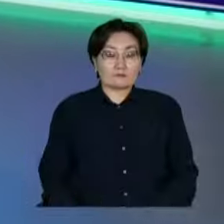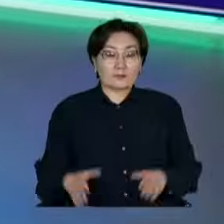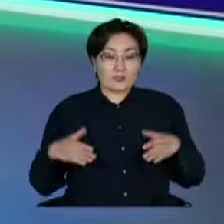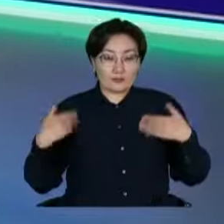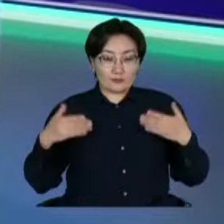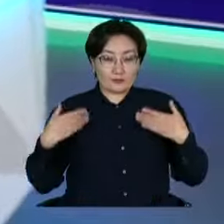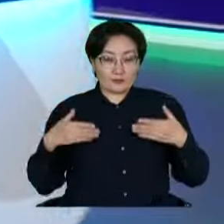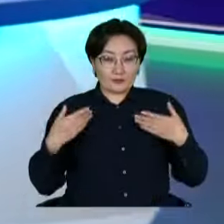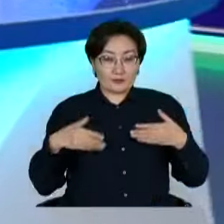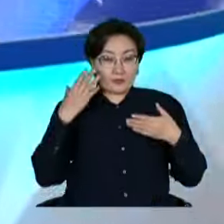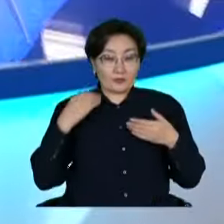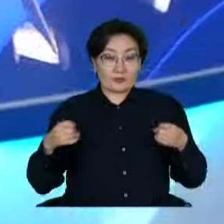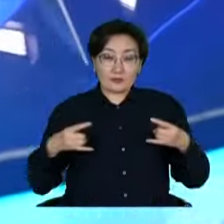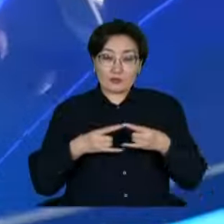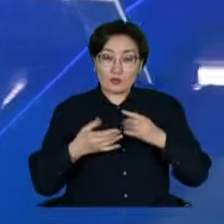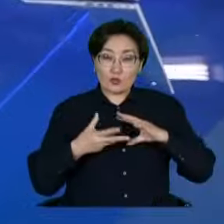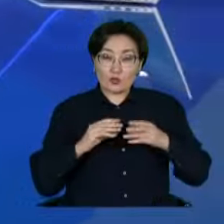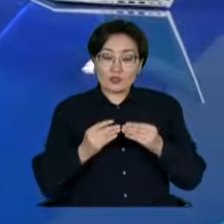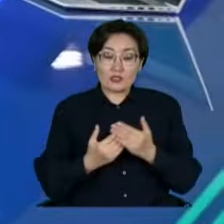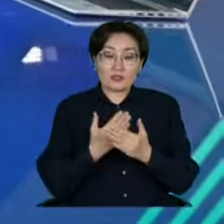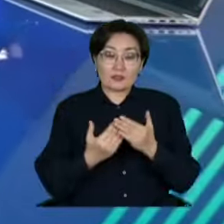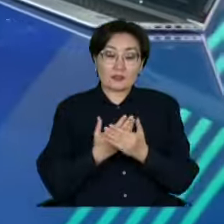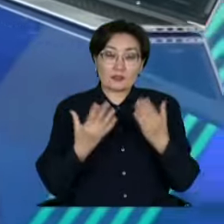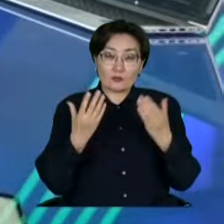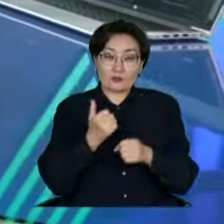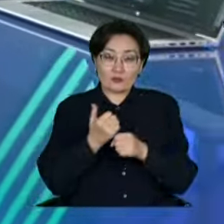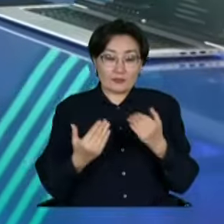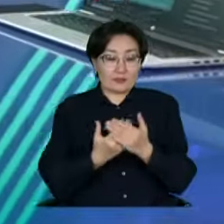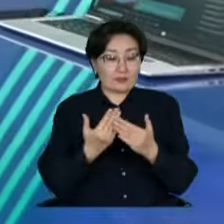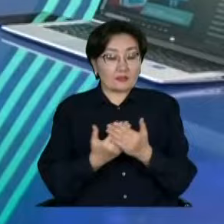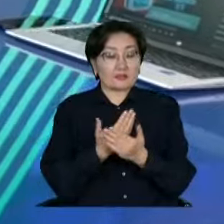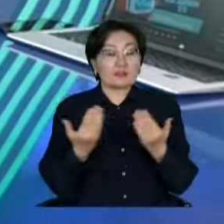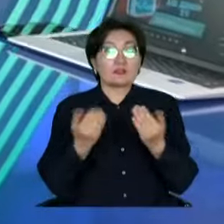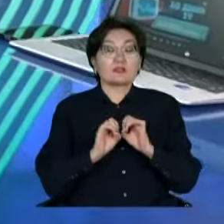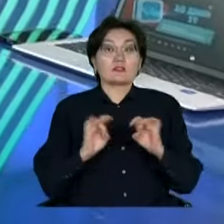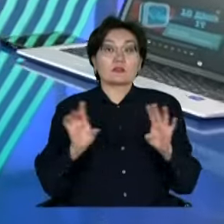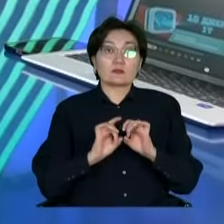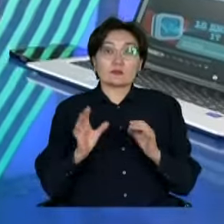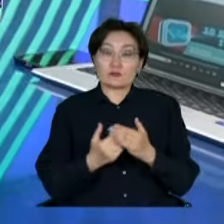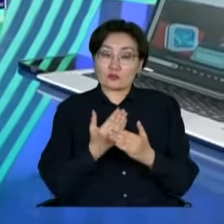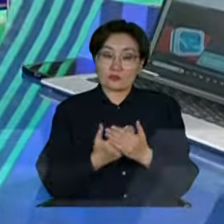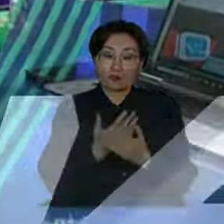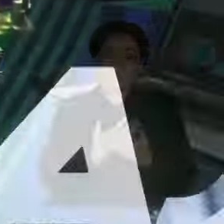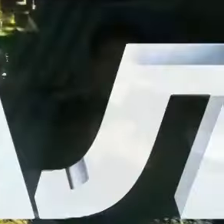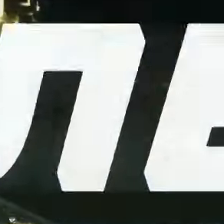Ассаламу алейкум, көрермен, тікелей эфирде қорытынды жаңалықтар, студияда Үмбет Әлімі Емеш. Сурда аудармада Бұлбұл Қалнұрқызы, алдымен аңдатпа.